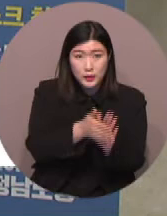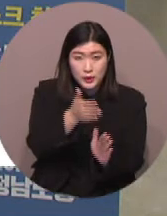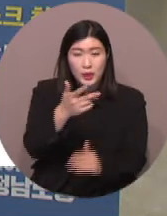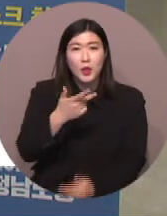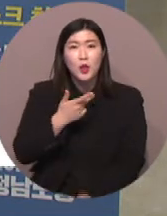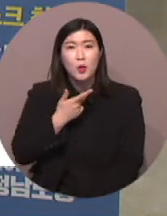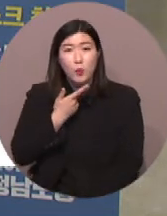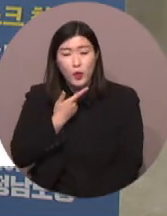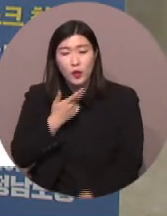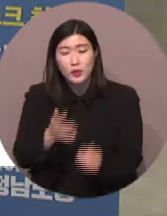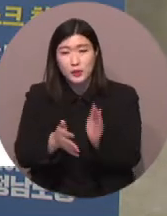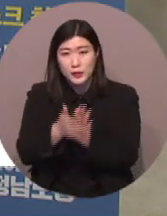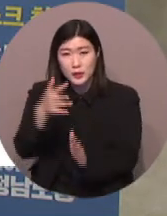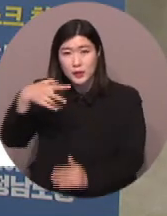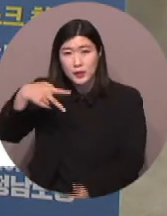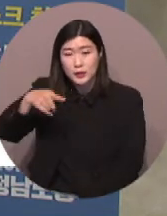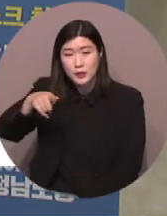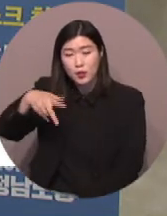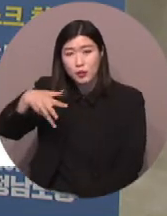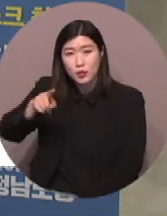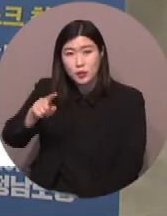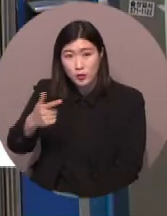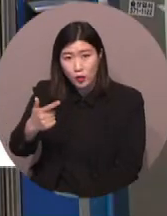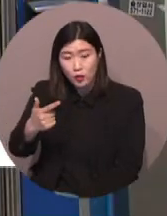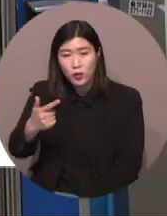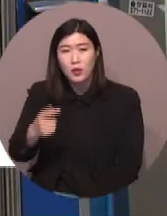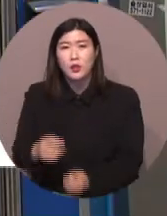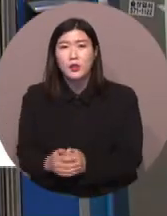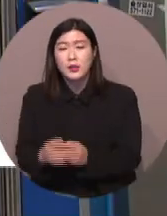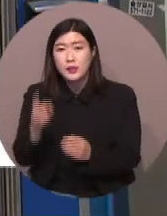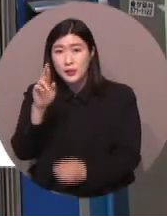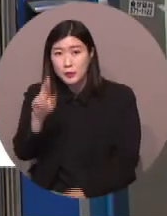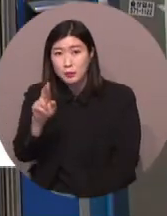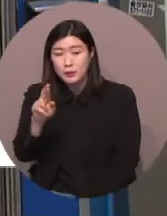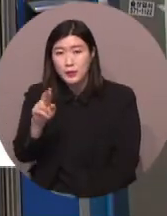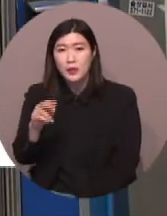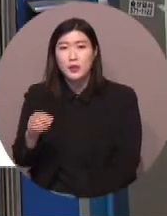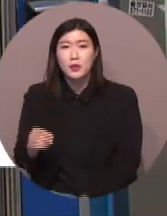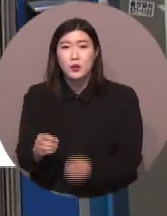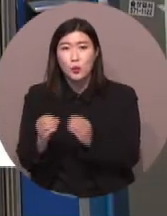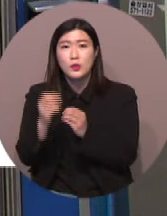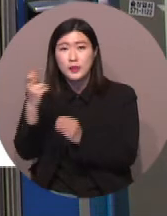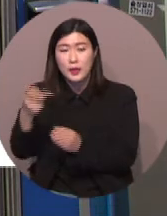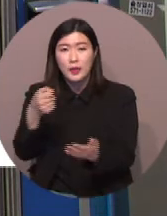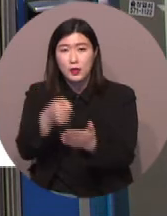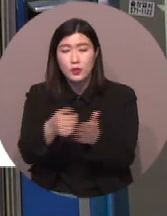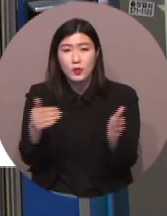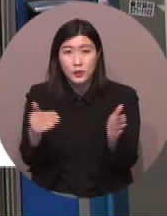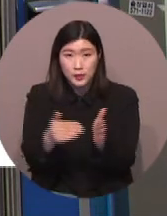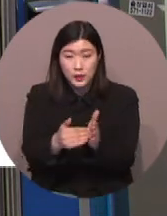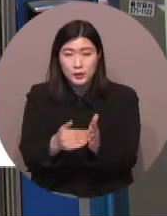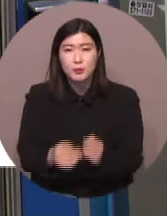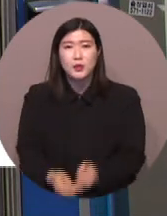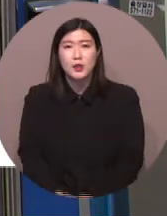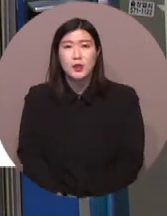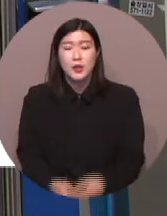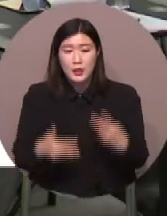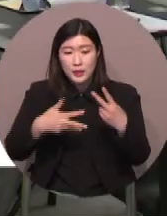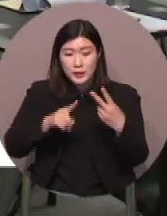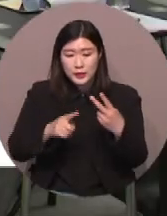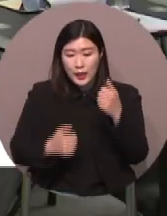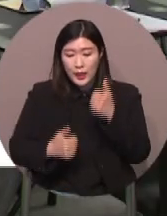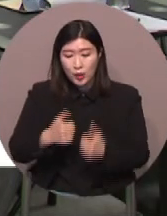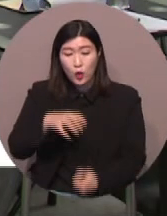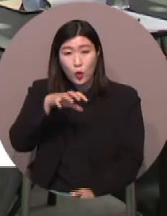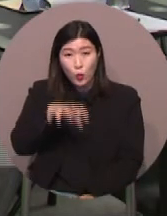서천군 유승 광 홍성군 500은 금산군 문정후 봅니다 민주당은 2차 경선을 치르는